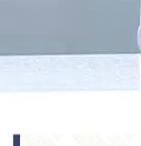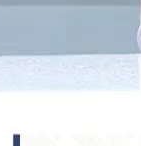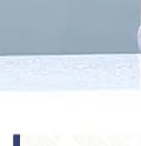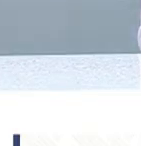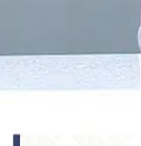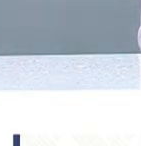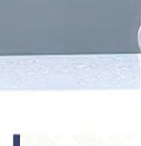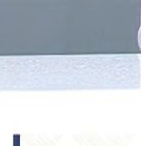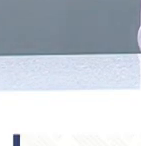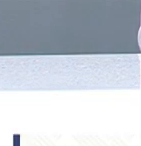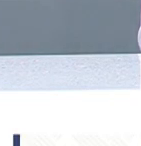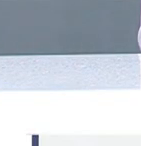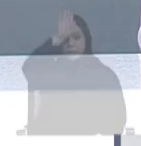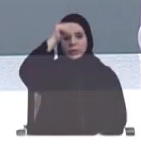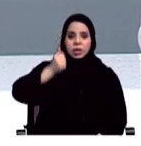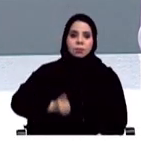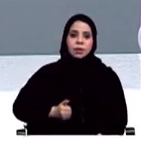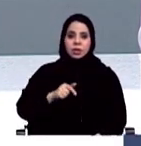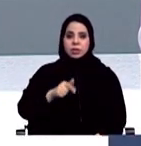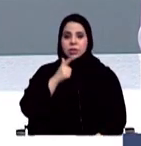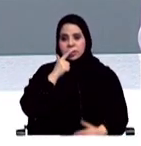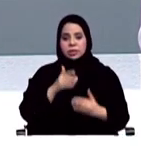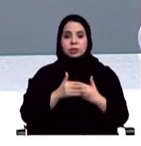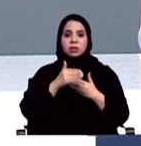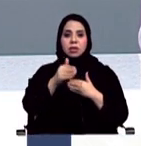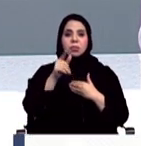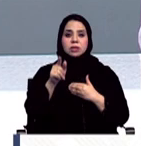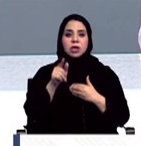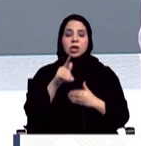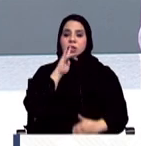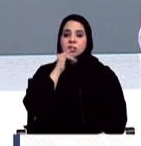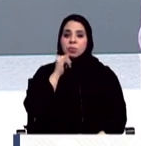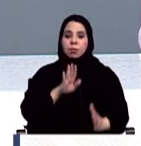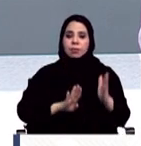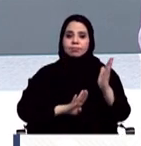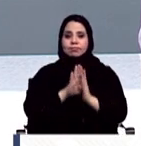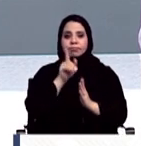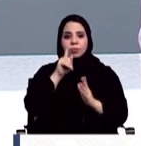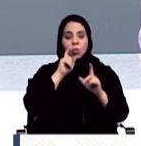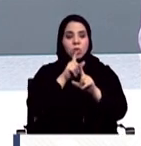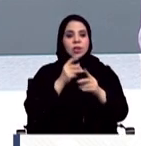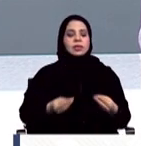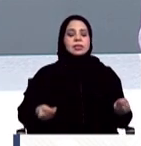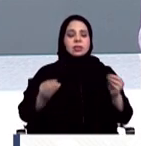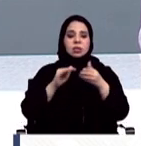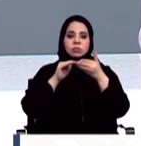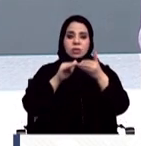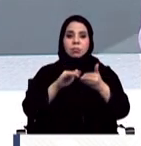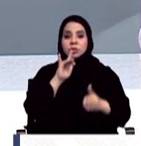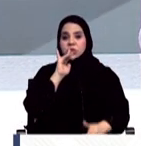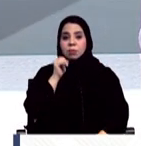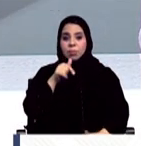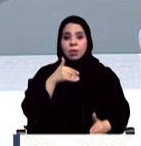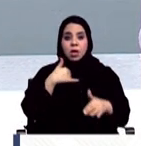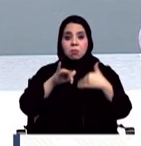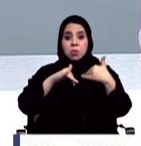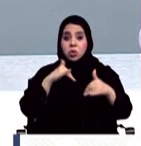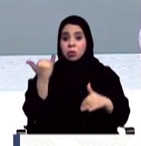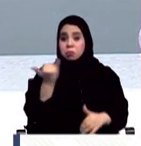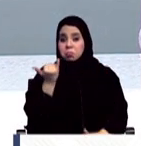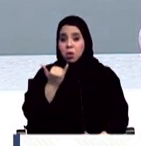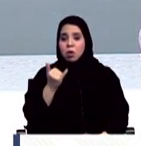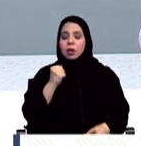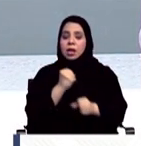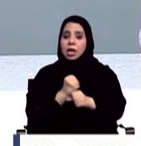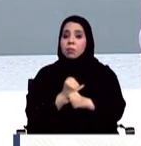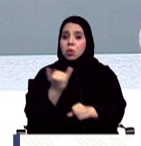اكدت شعبه البرلمانيه لمملكه البحرين ان استدامه المنجزات الشبابيه في المسارات الوطنيه تعمق اسهامات الشباب